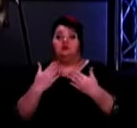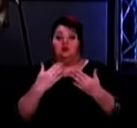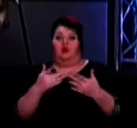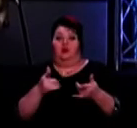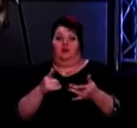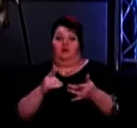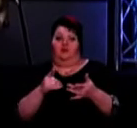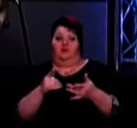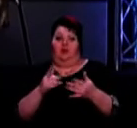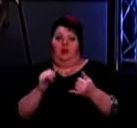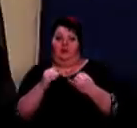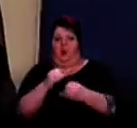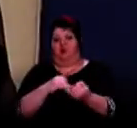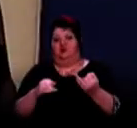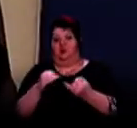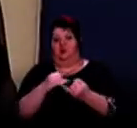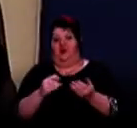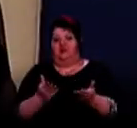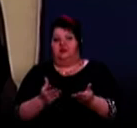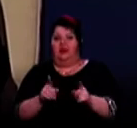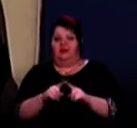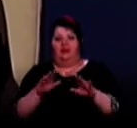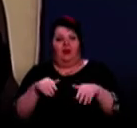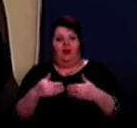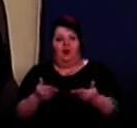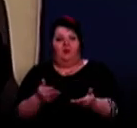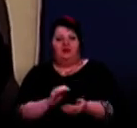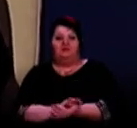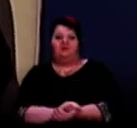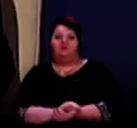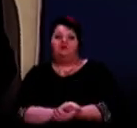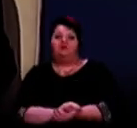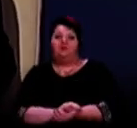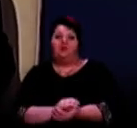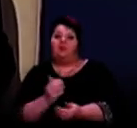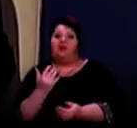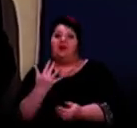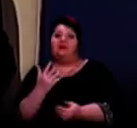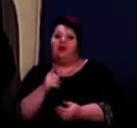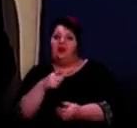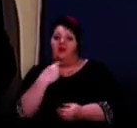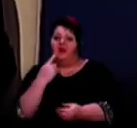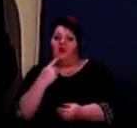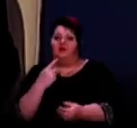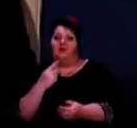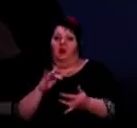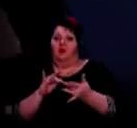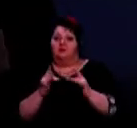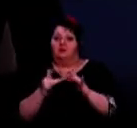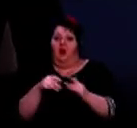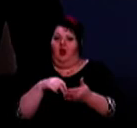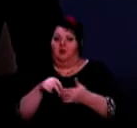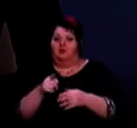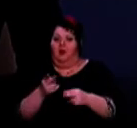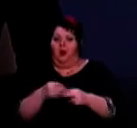і проконсультуватися. Ну, от такі загалом рекомендації. Оскільки ви говорите, що онлайн-покупки – це безпечніше в умовах